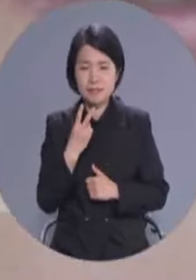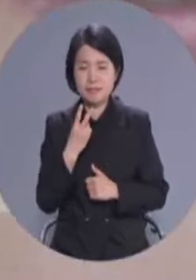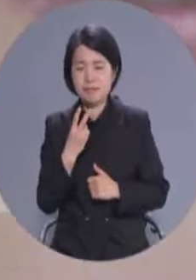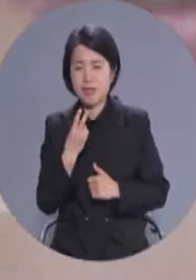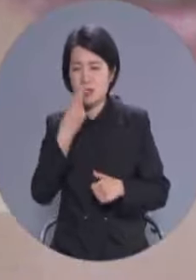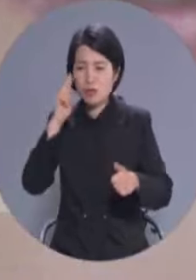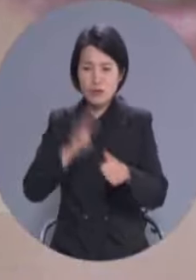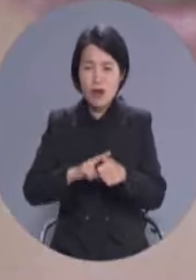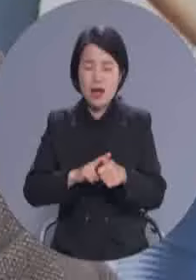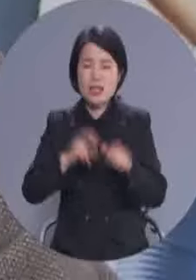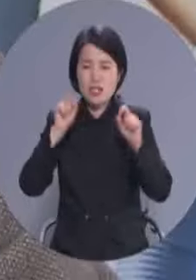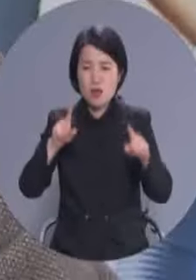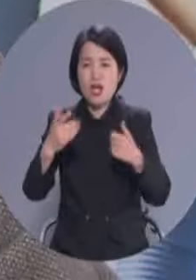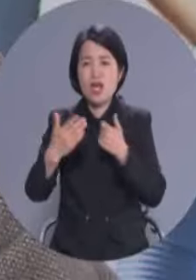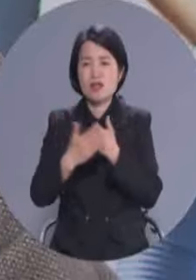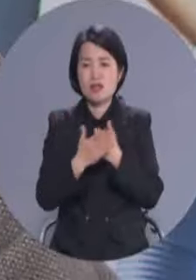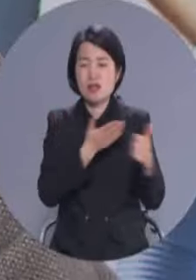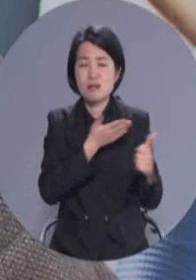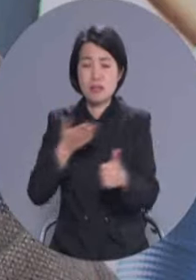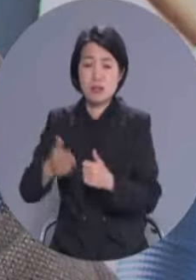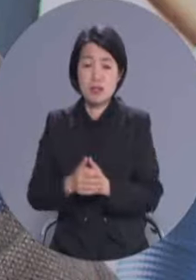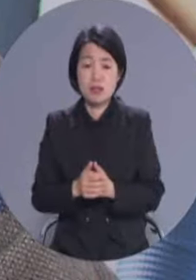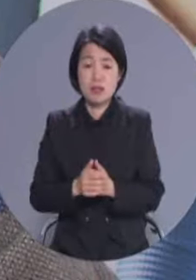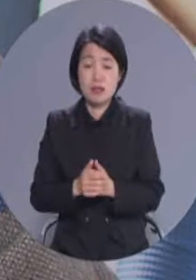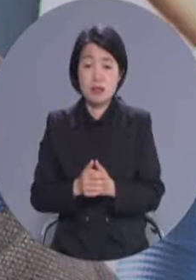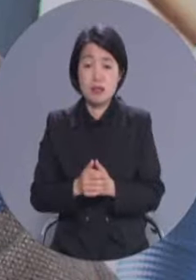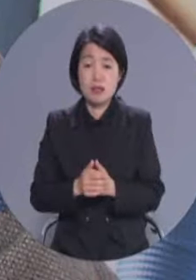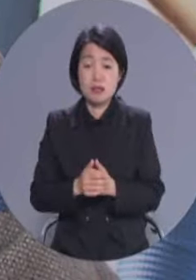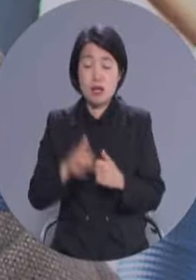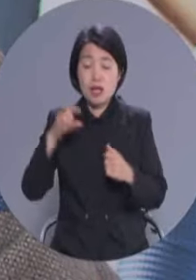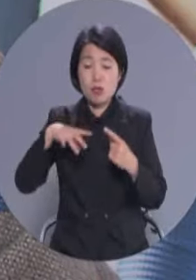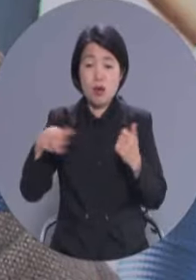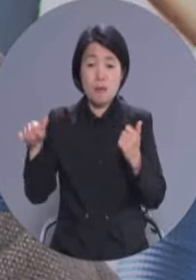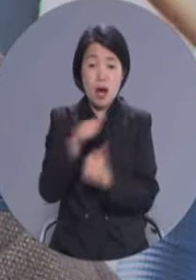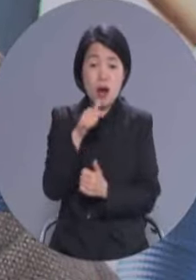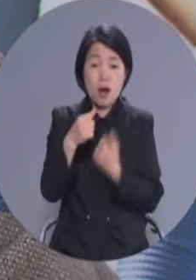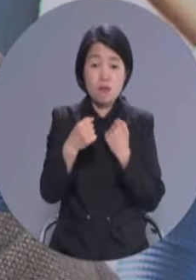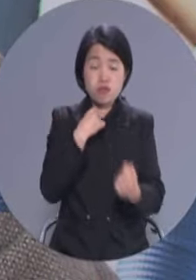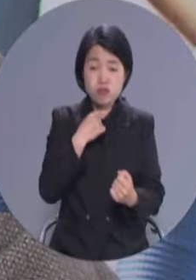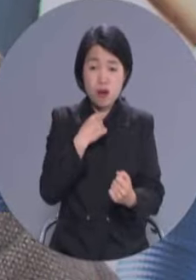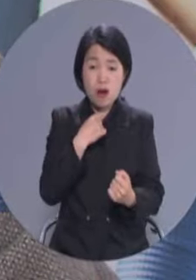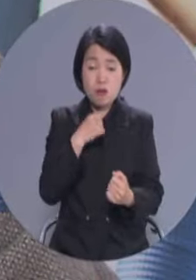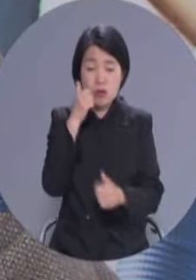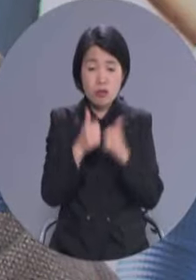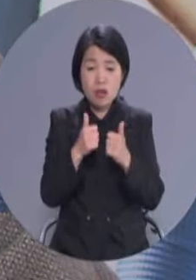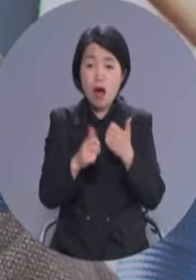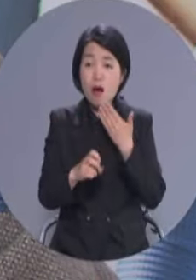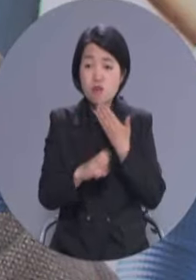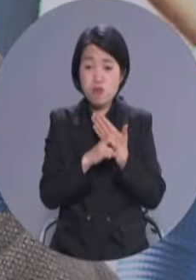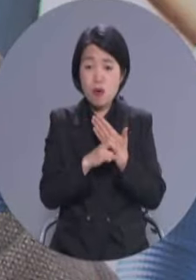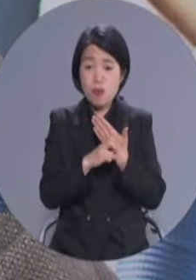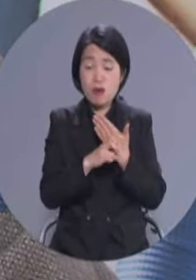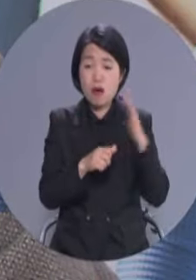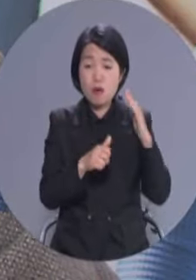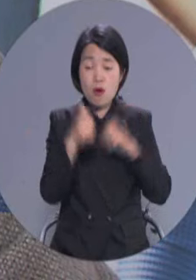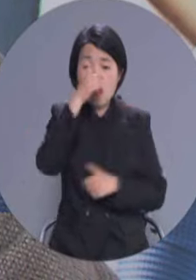달라고 밝혔습니다. 부정 경선이라는 이유만으로 또 후보를 교체했단 말이죠. 이런